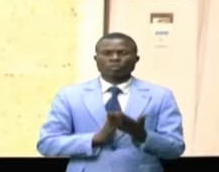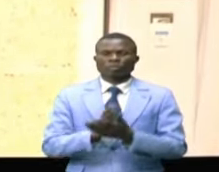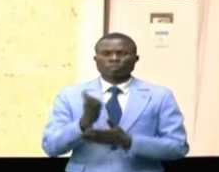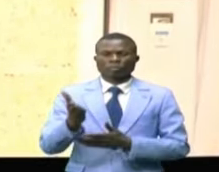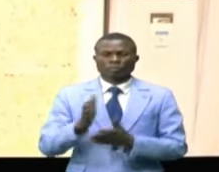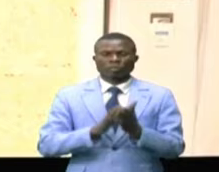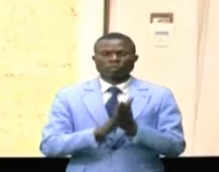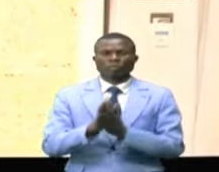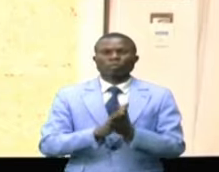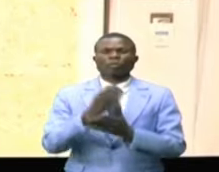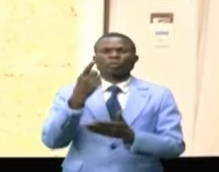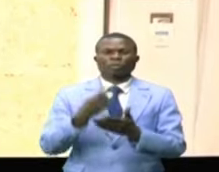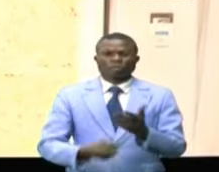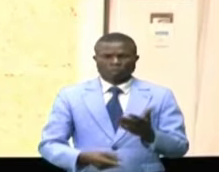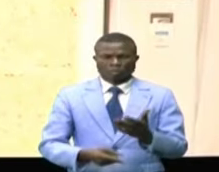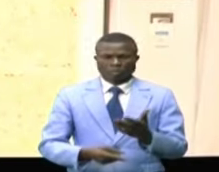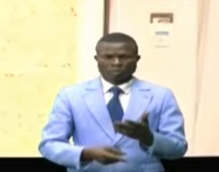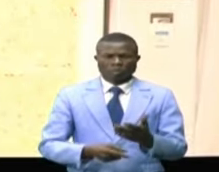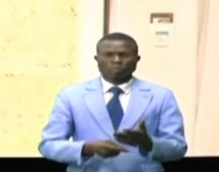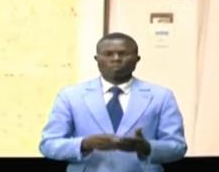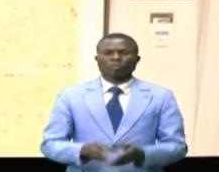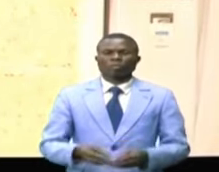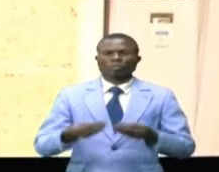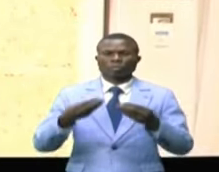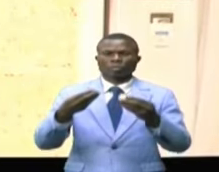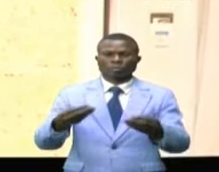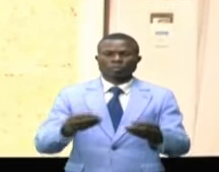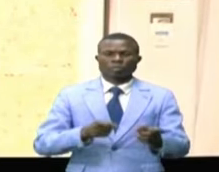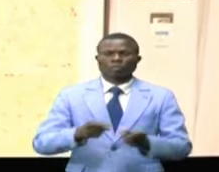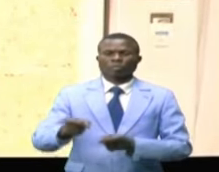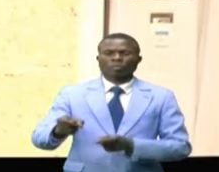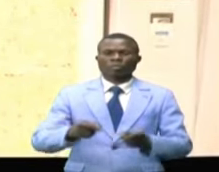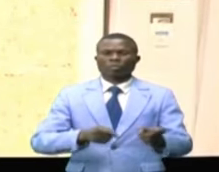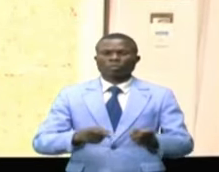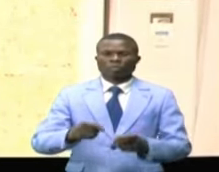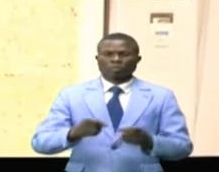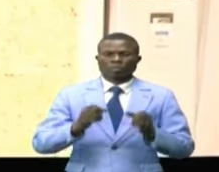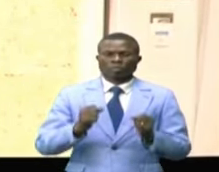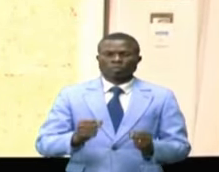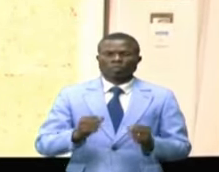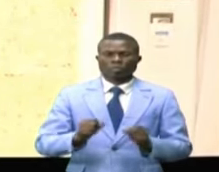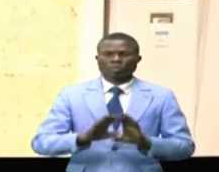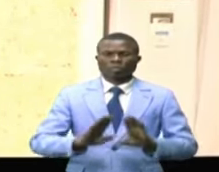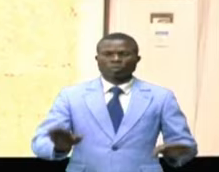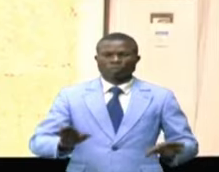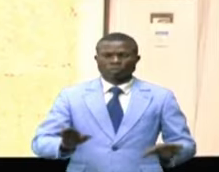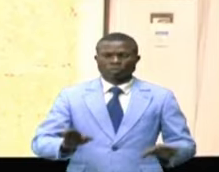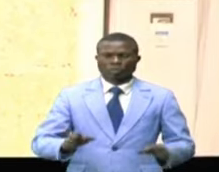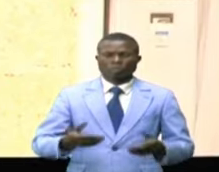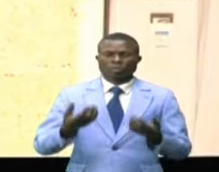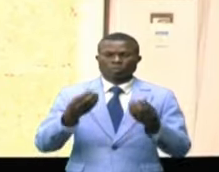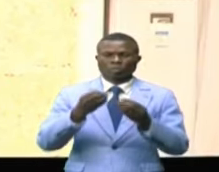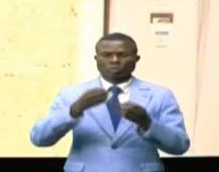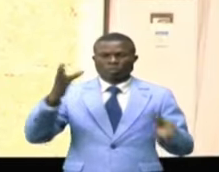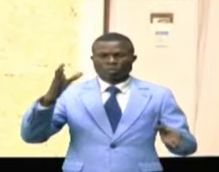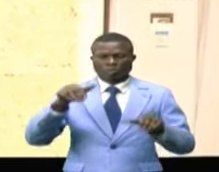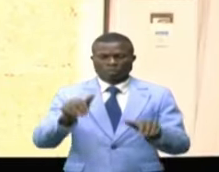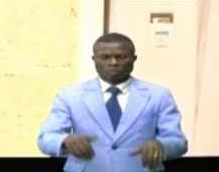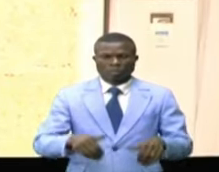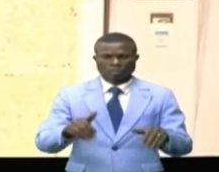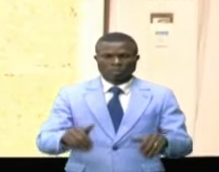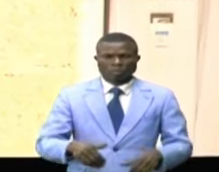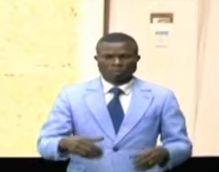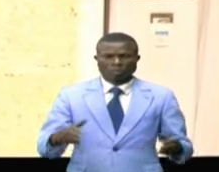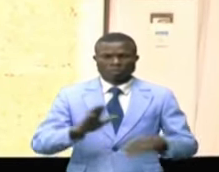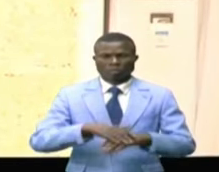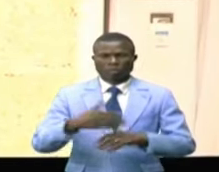qui consiste à assurer une gestion efficiente de ces potentialités agricoles